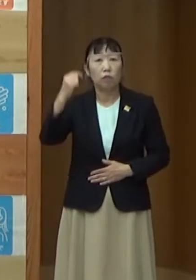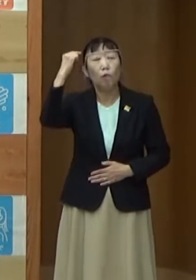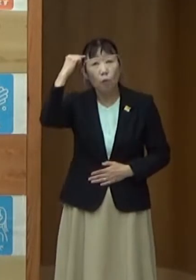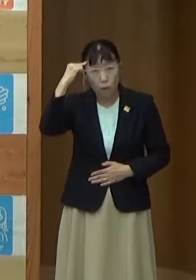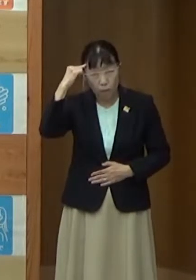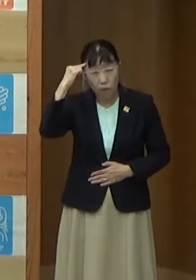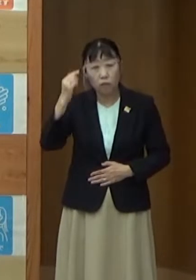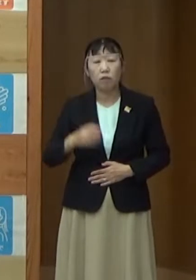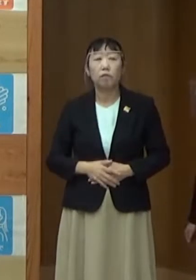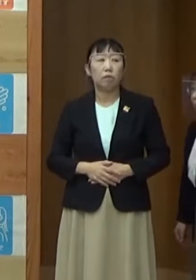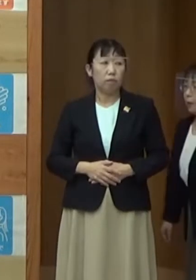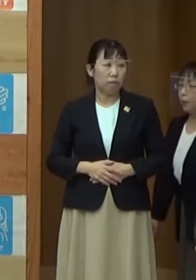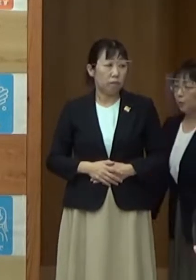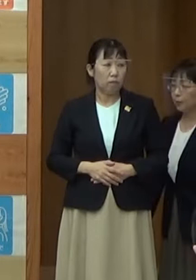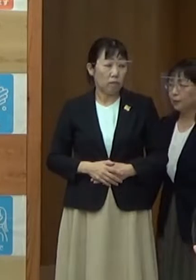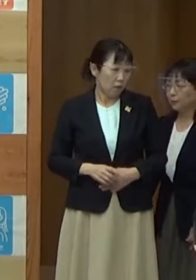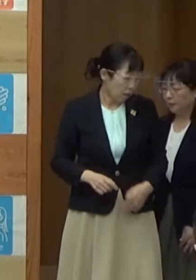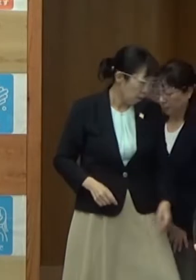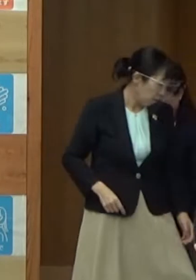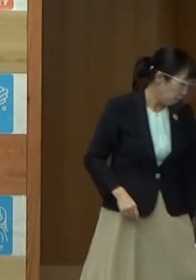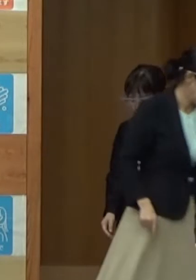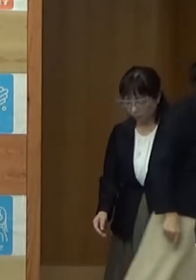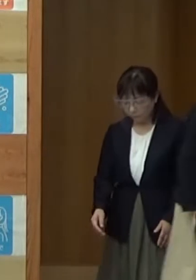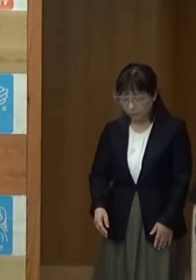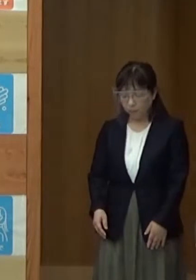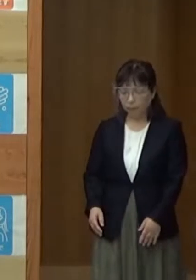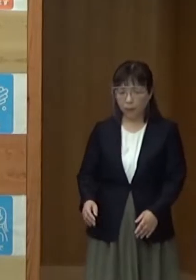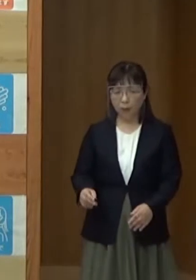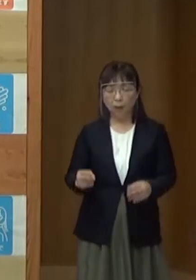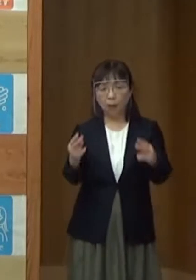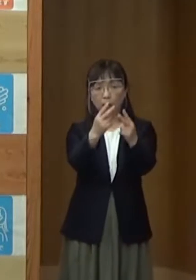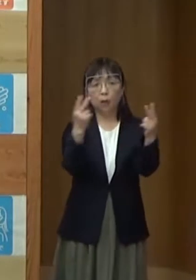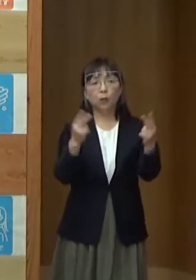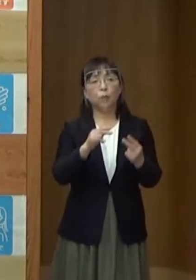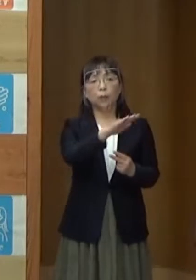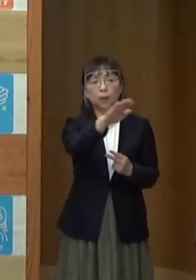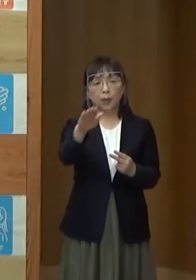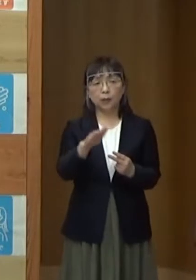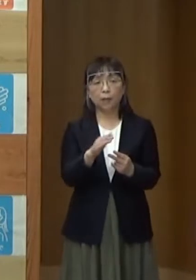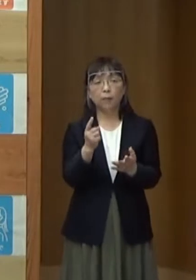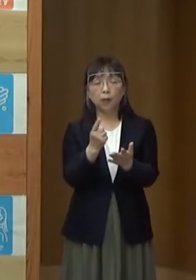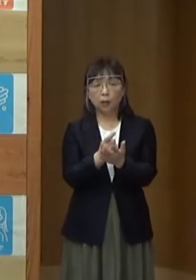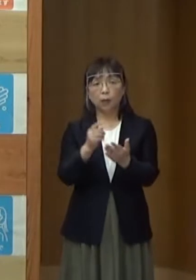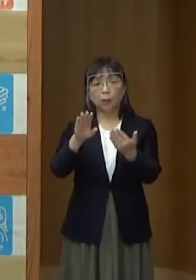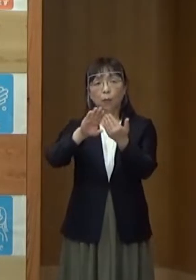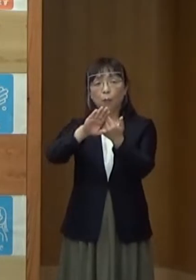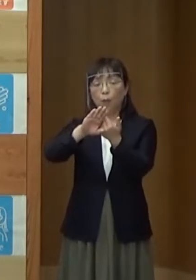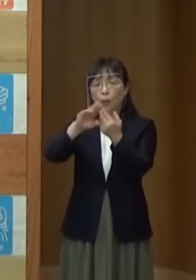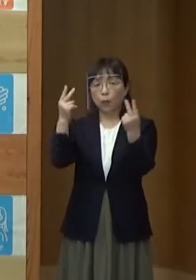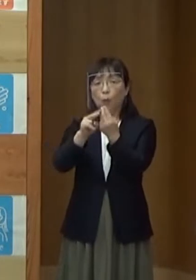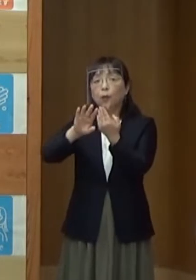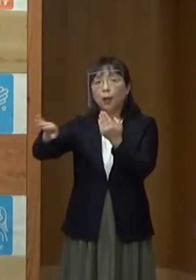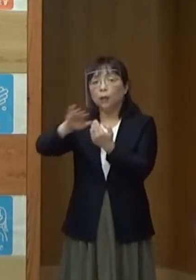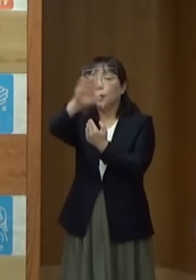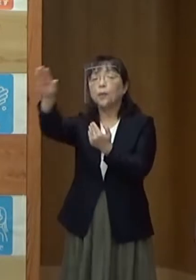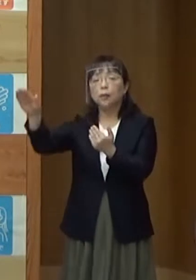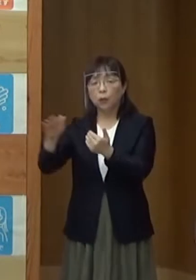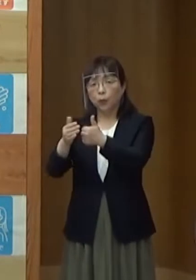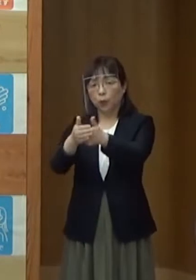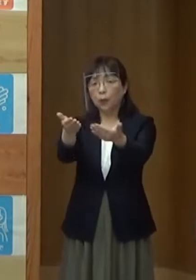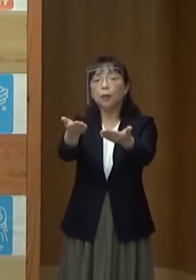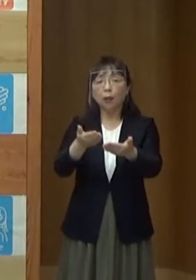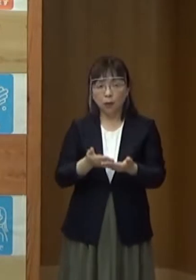います。これは皆様道民だけではなくてですね、道外の皆さんにもご協力いただかないと、なかなか感染の拡